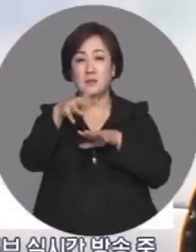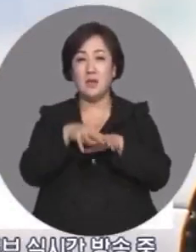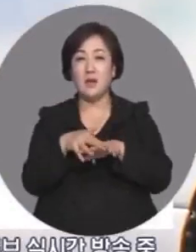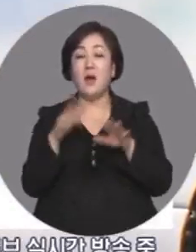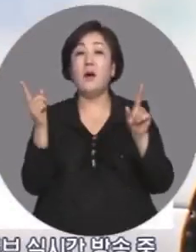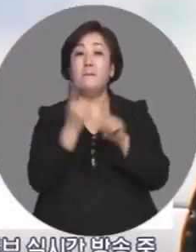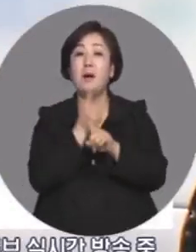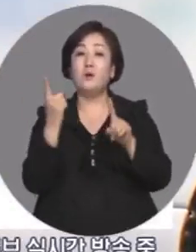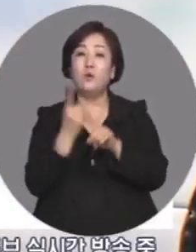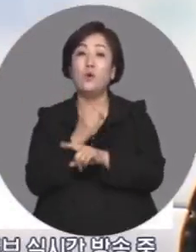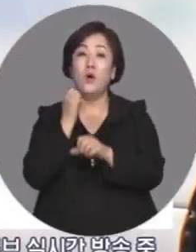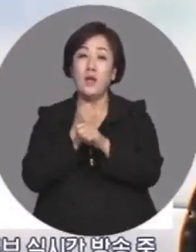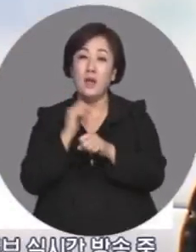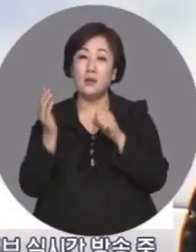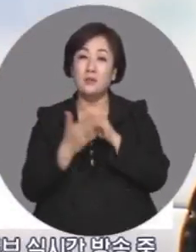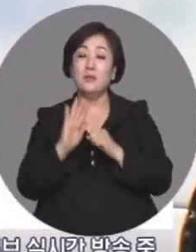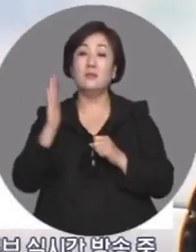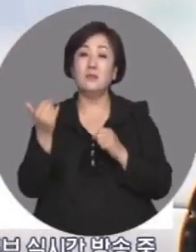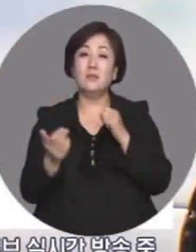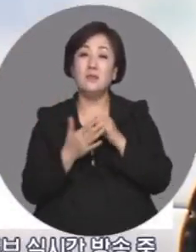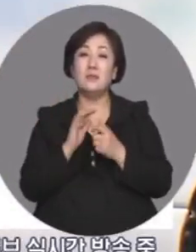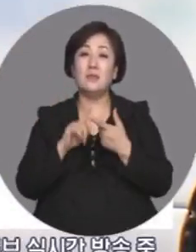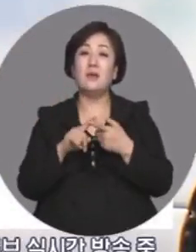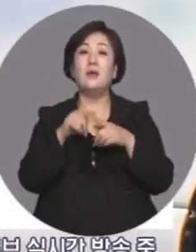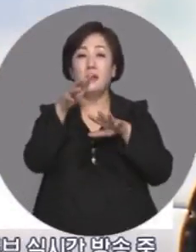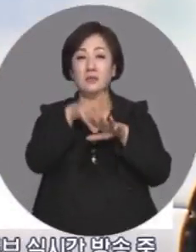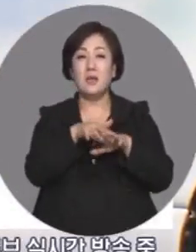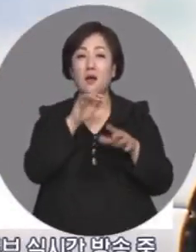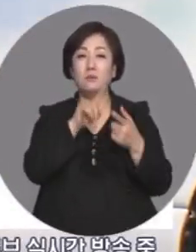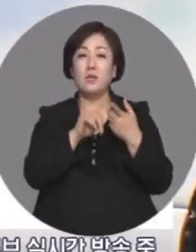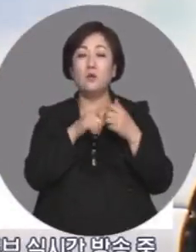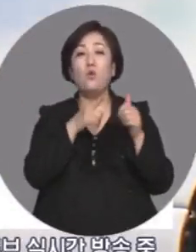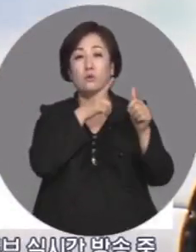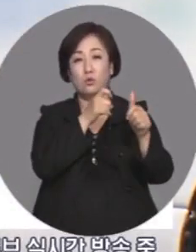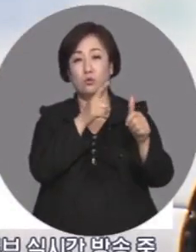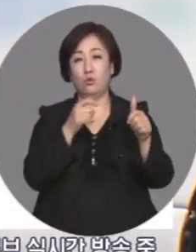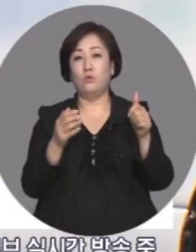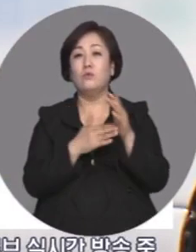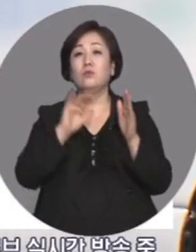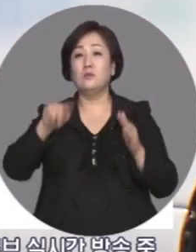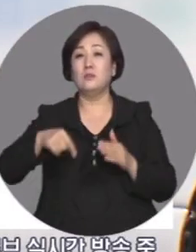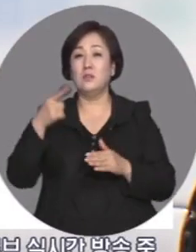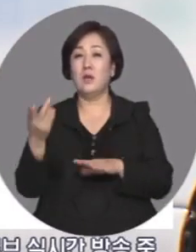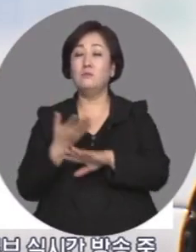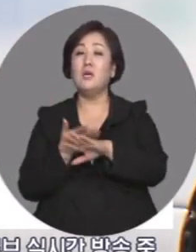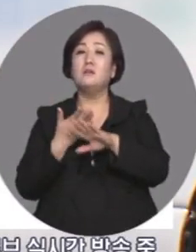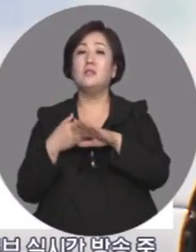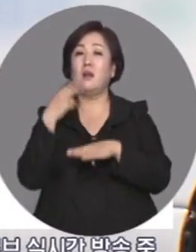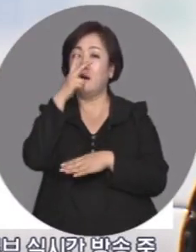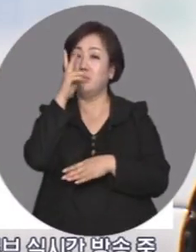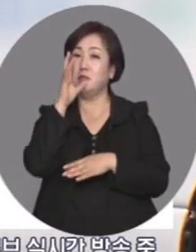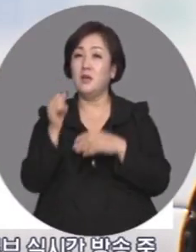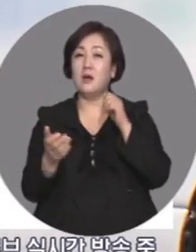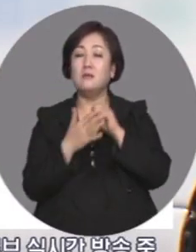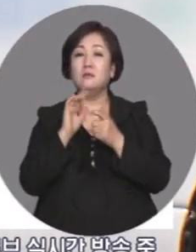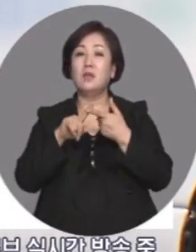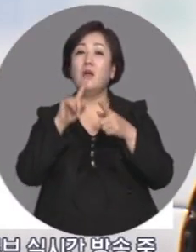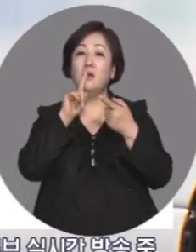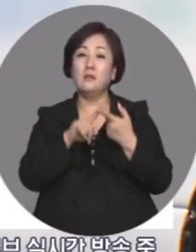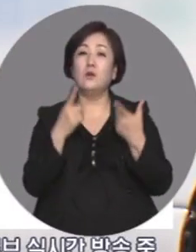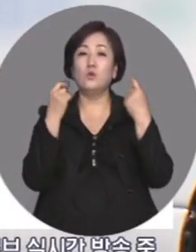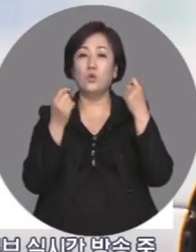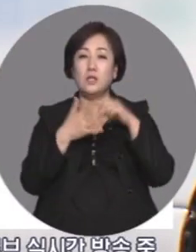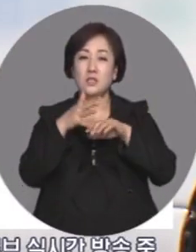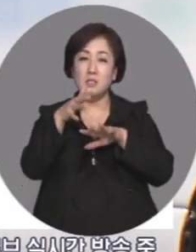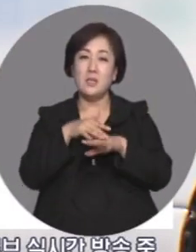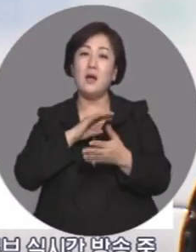다른 사람은 검체를 만지는 아니잖아요. 그 장갑을 그냥 소독약 한번 뿌리고 다음 사람 진행을 하잖아요. 검체를 만졌던 손으로 만져서